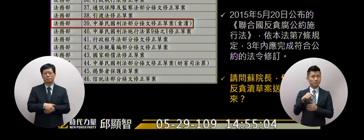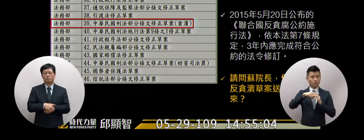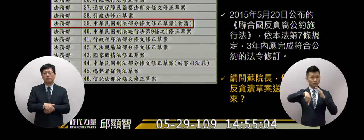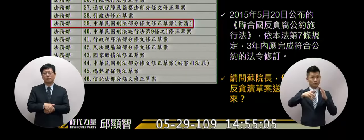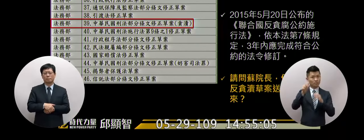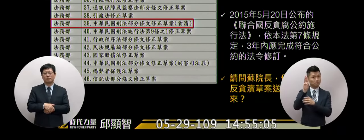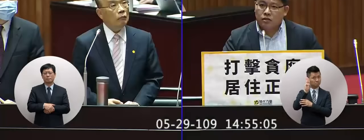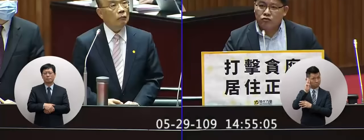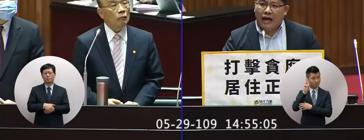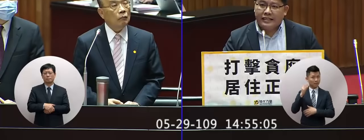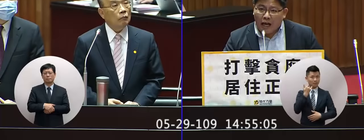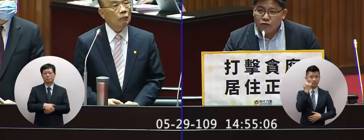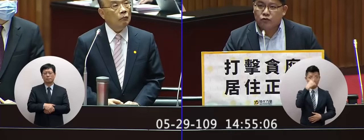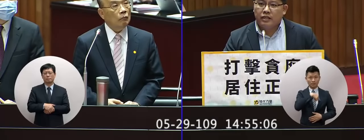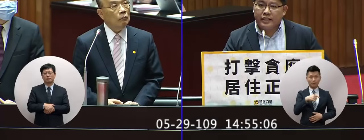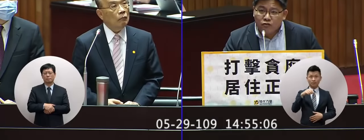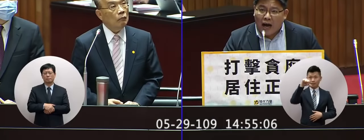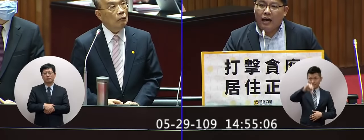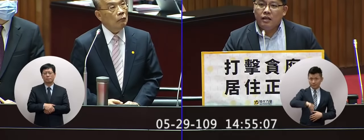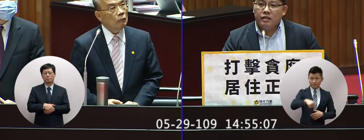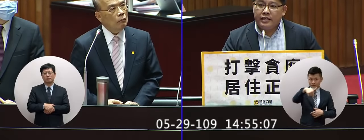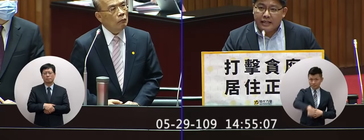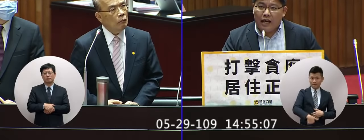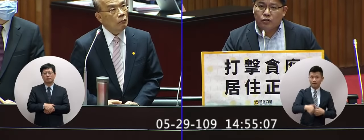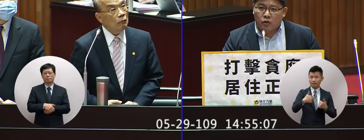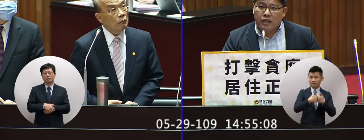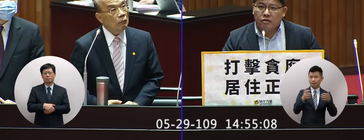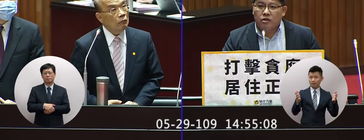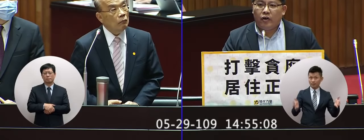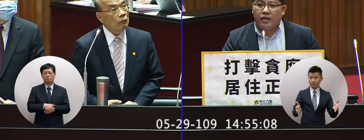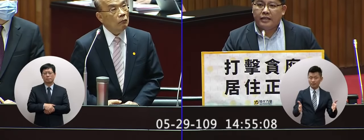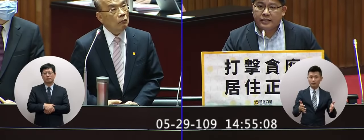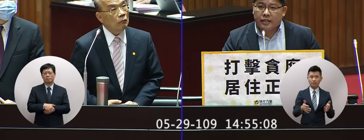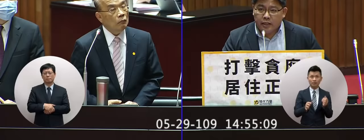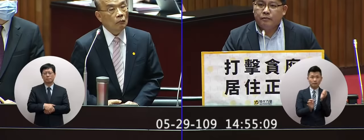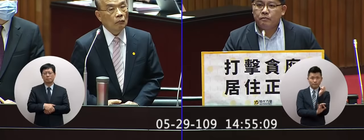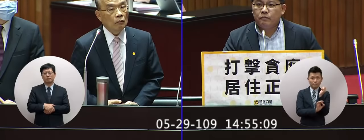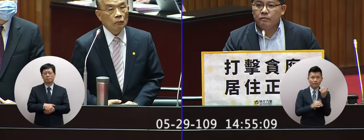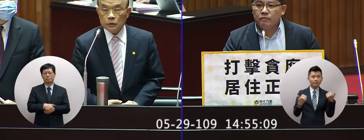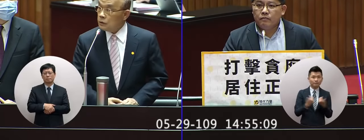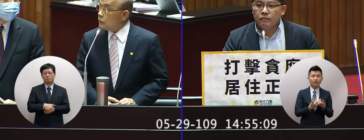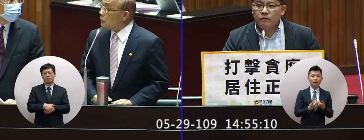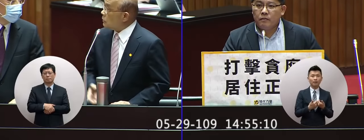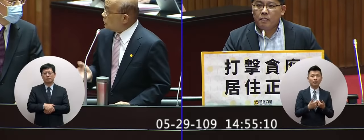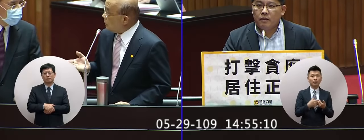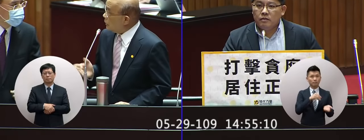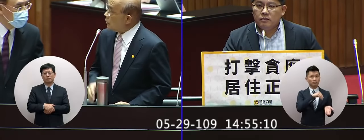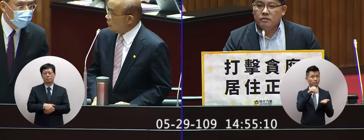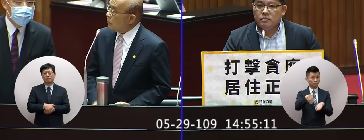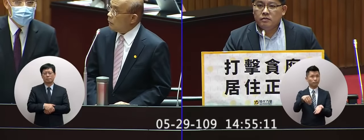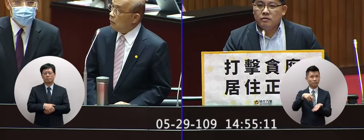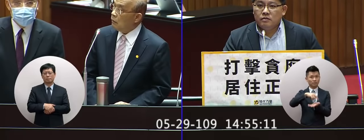啦，好，像这种反贪腐的立法，应该要送到立法院来审议。